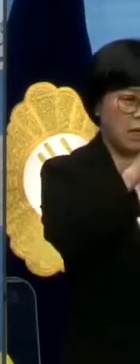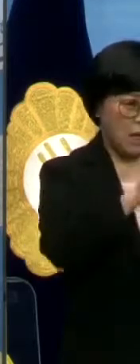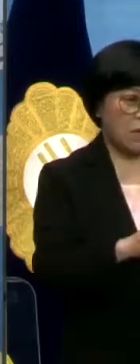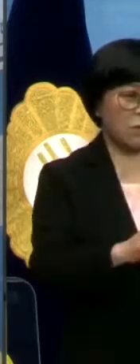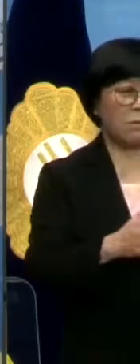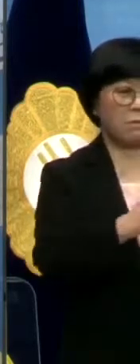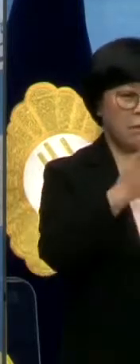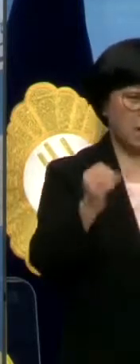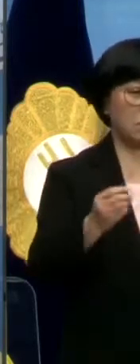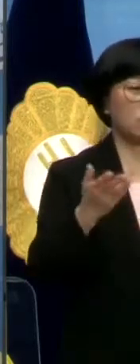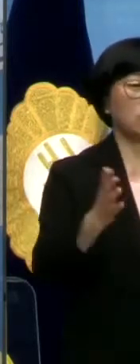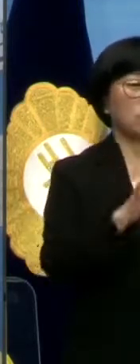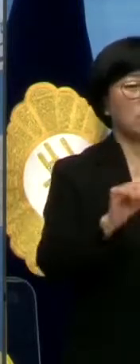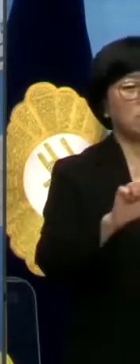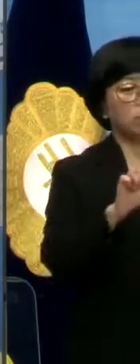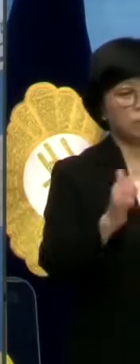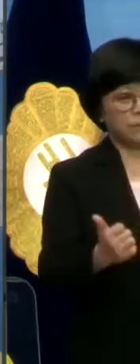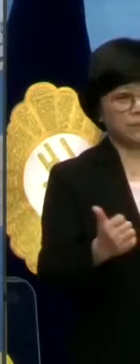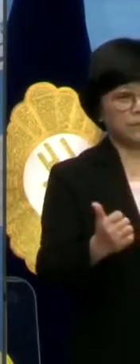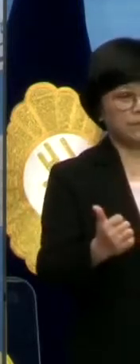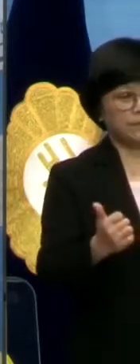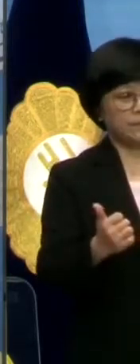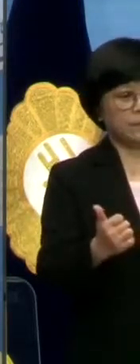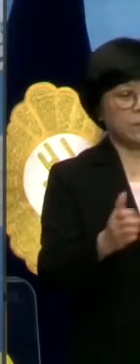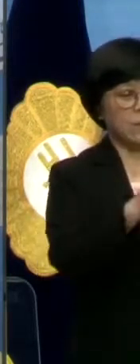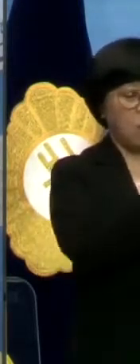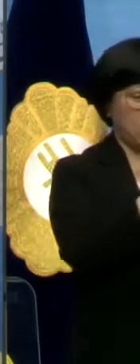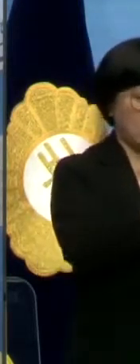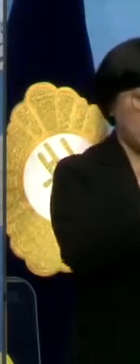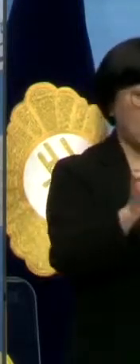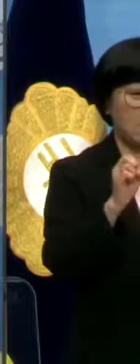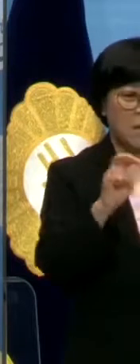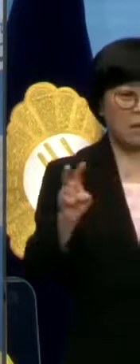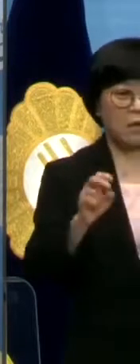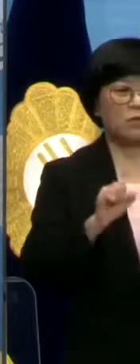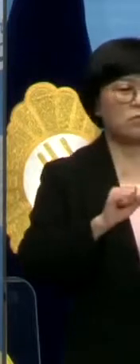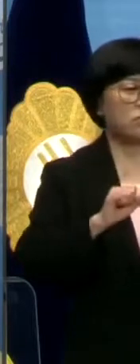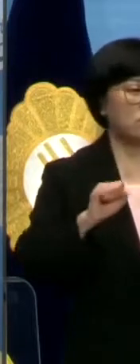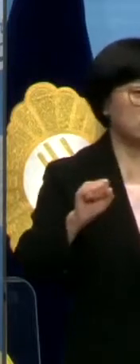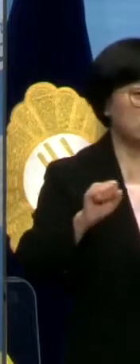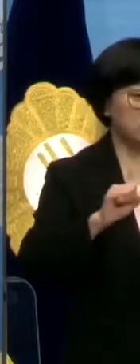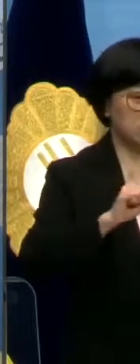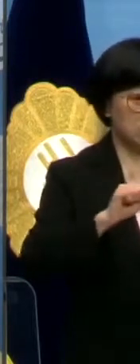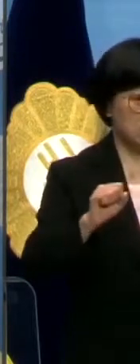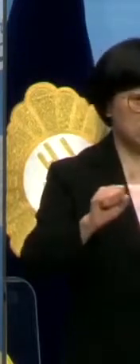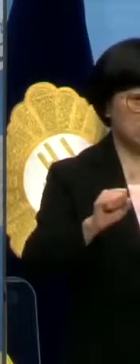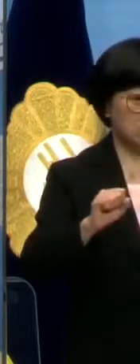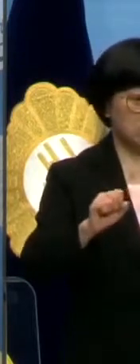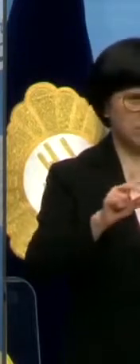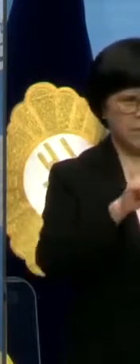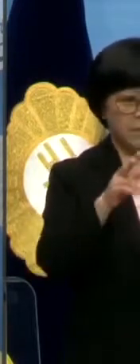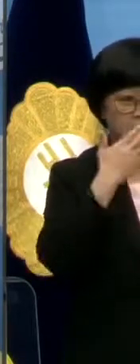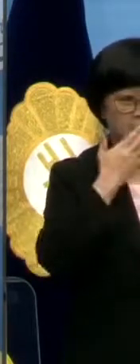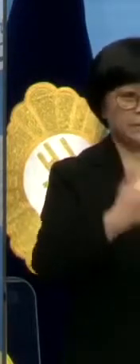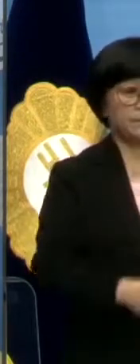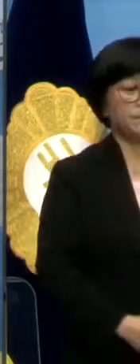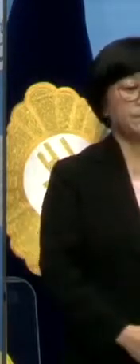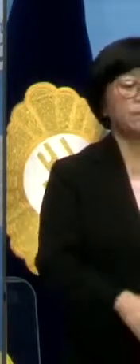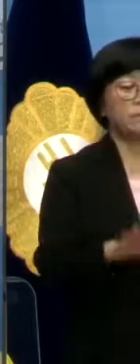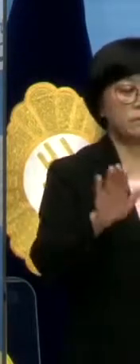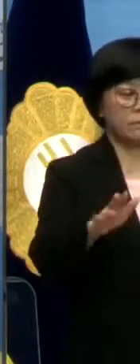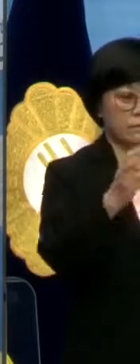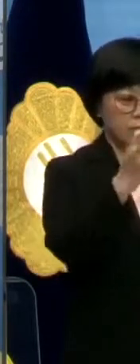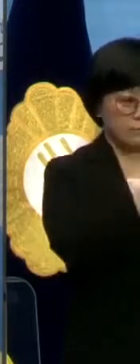있는 수많은 노동자들의 죽음이 여당과 제1야당을 움직이는 것으로 봤습니다.